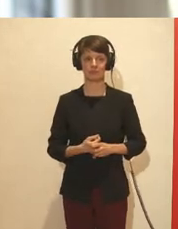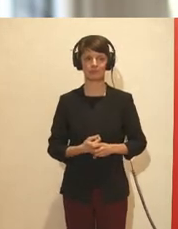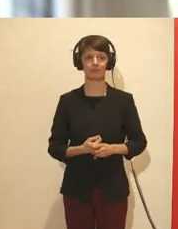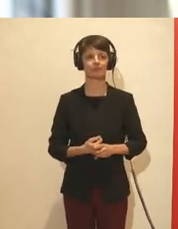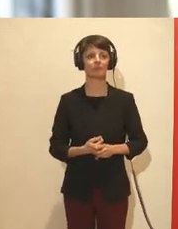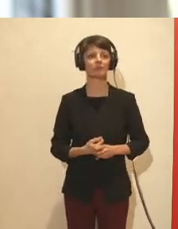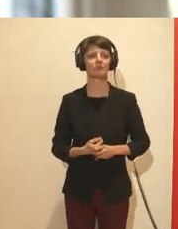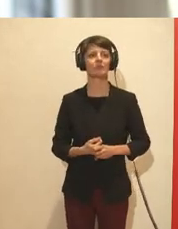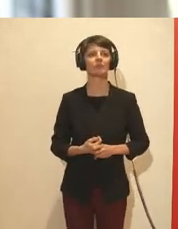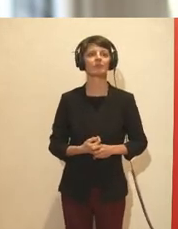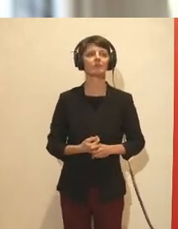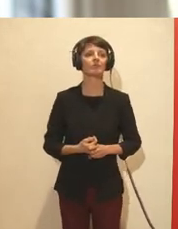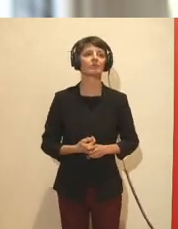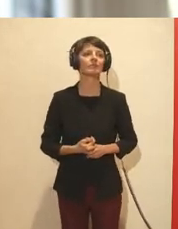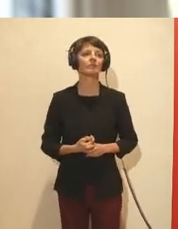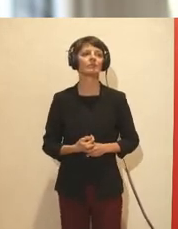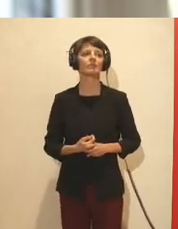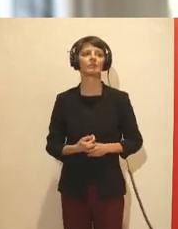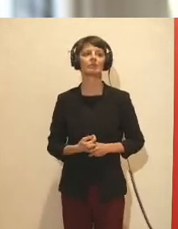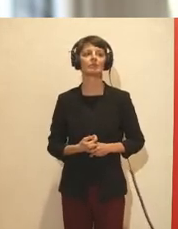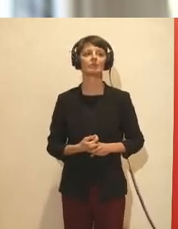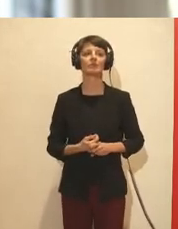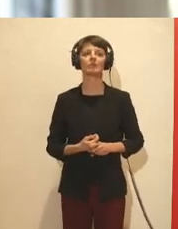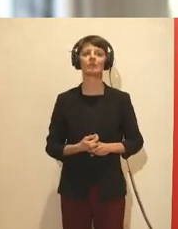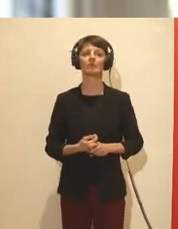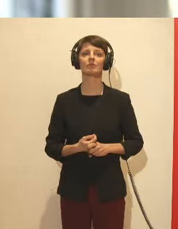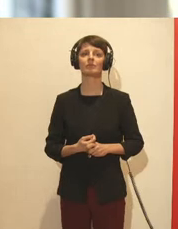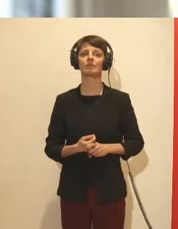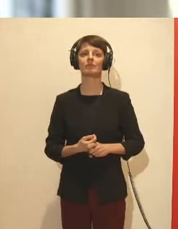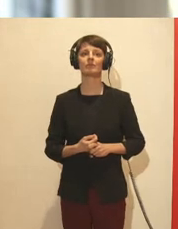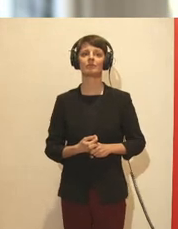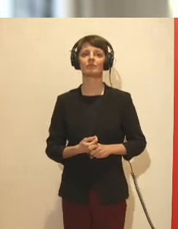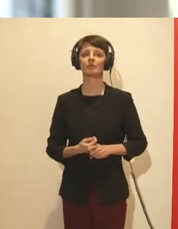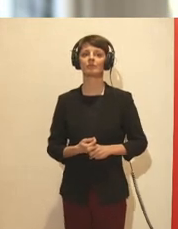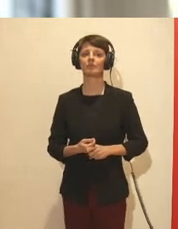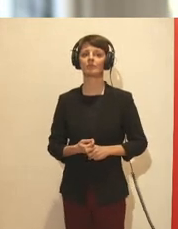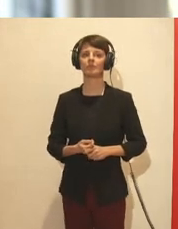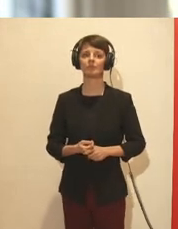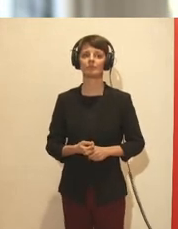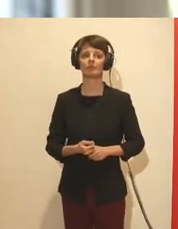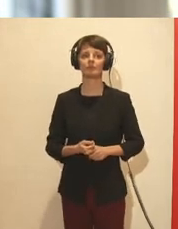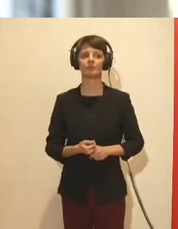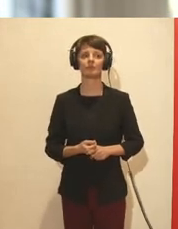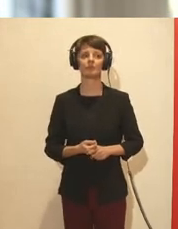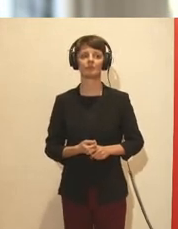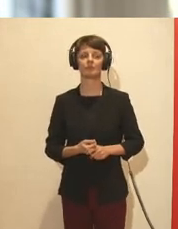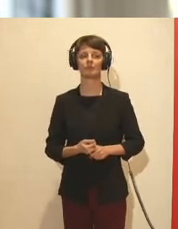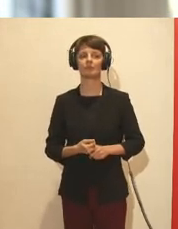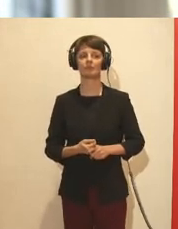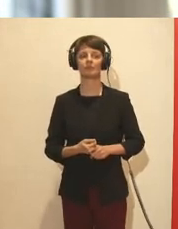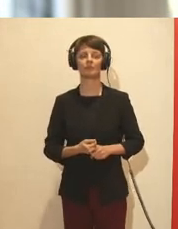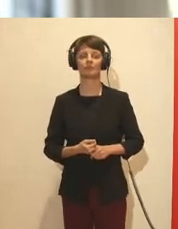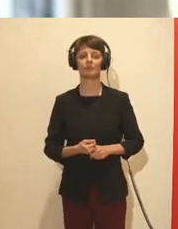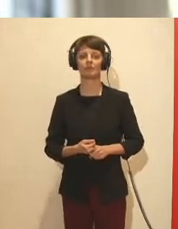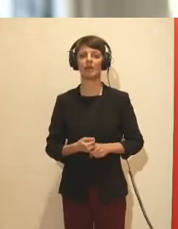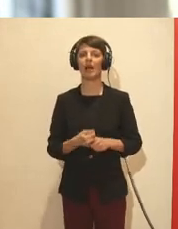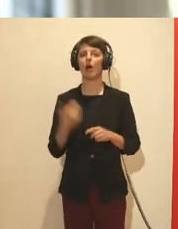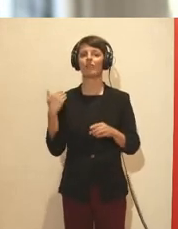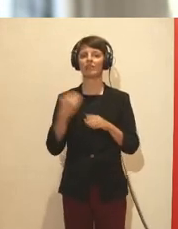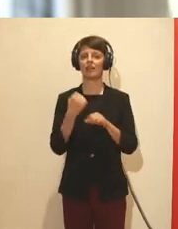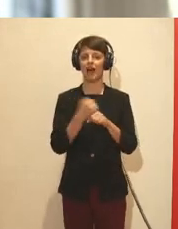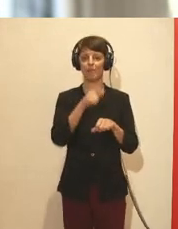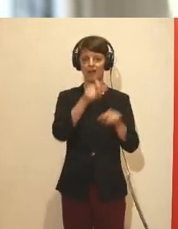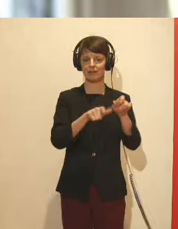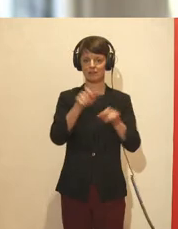und sagen dass die arbeit die arbeitnehmer erinnern geleistet haben ist nicht